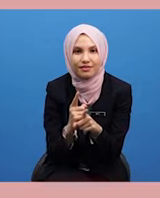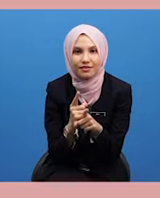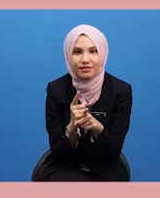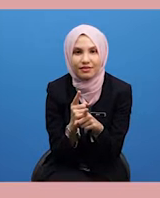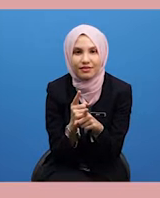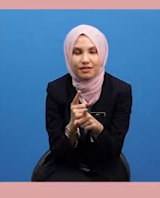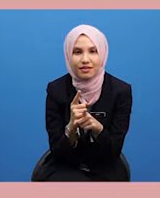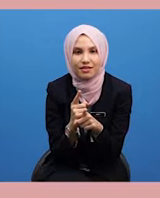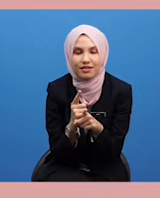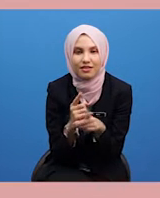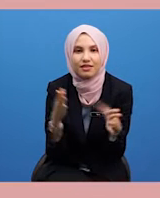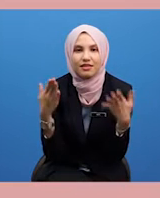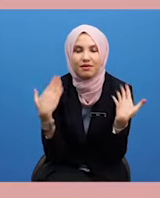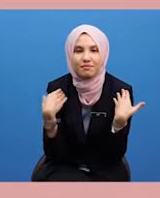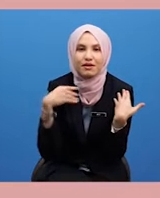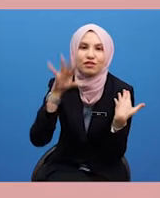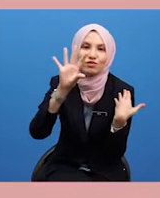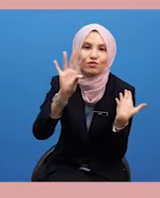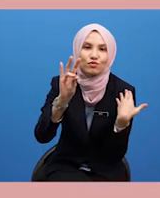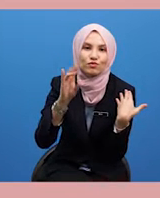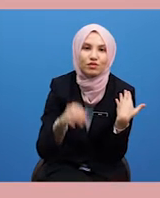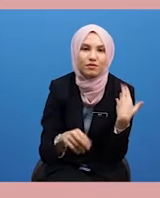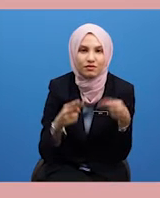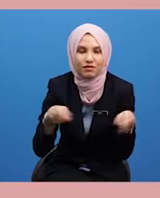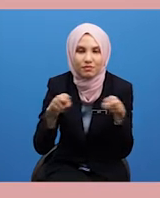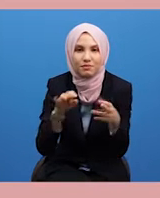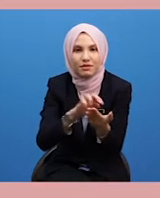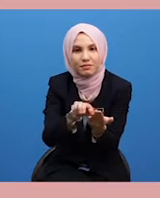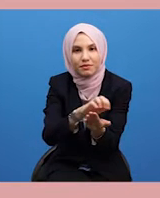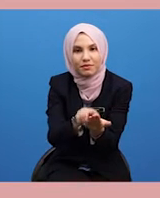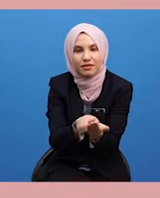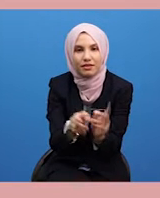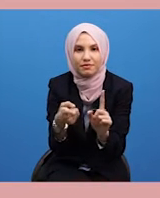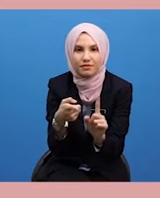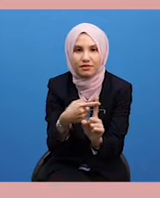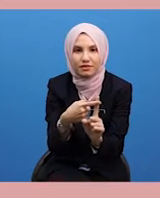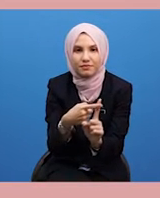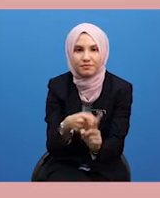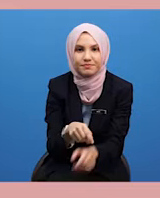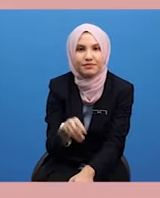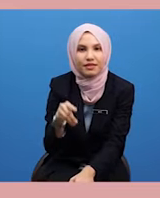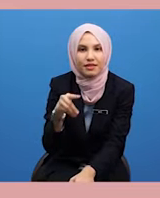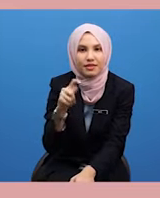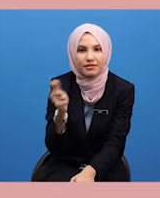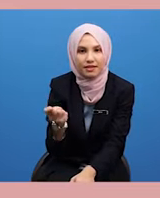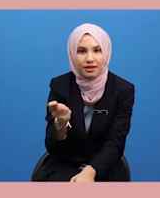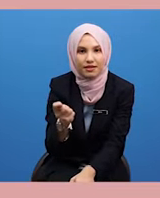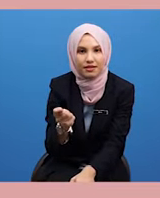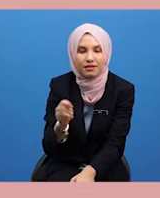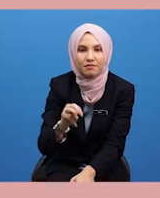terdapat 7 faktor utama pada biji benih. Pertama, testa.